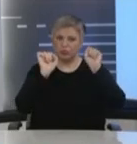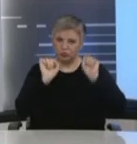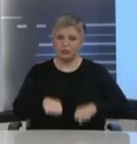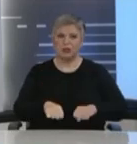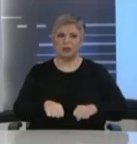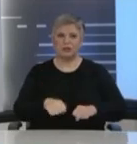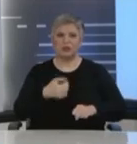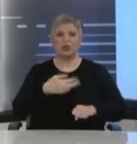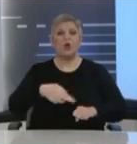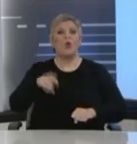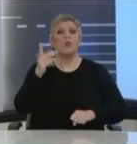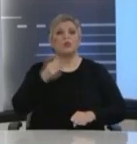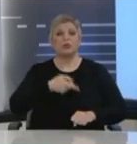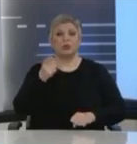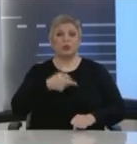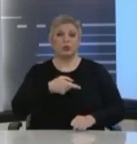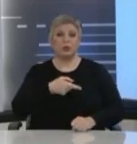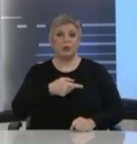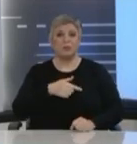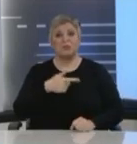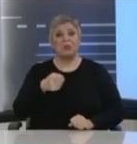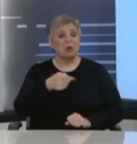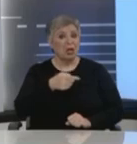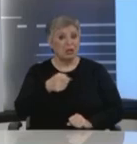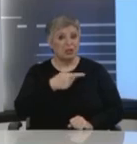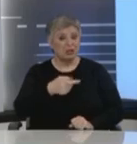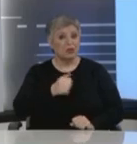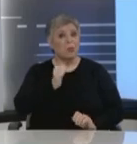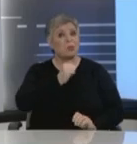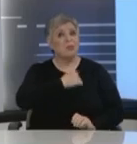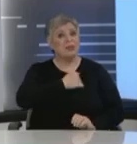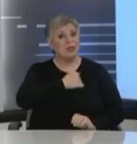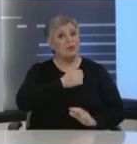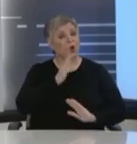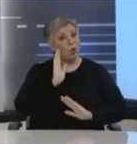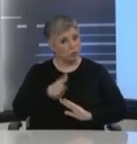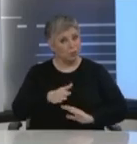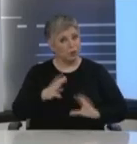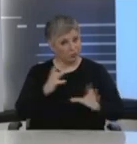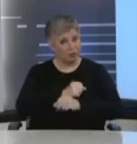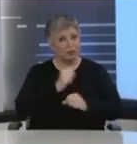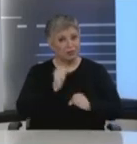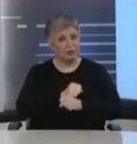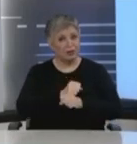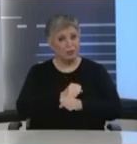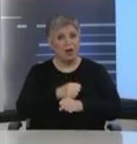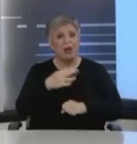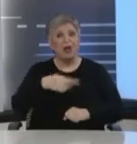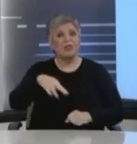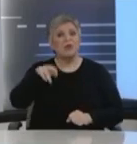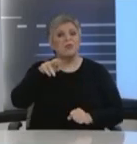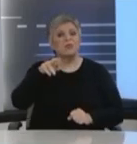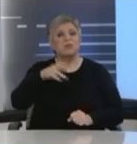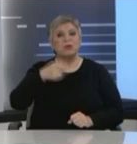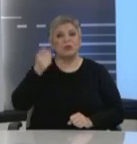Μητσοτάκη, πιστεύετε ότι μπορεί να επιτευχθεί αυτή η ευρύτερη συνεννόηση